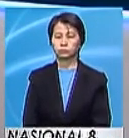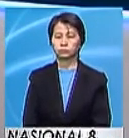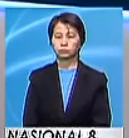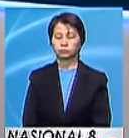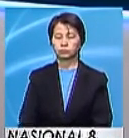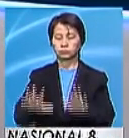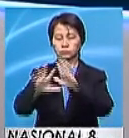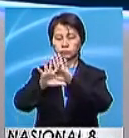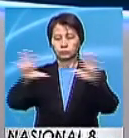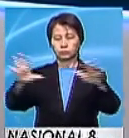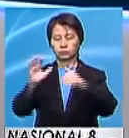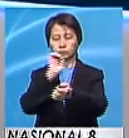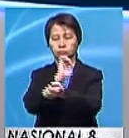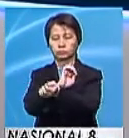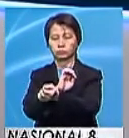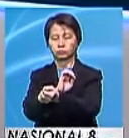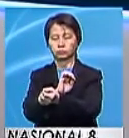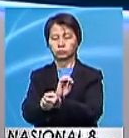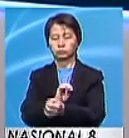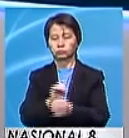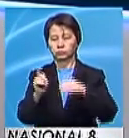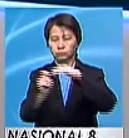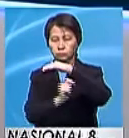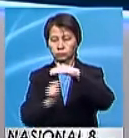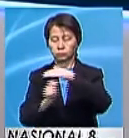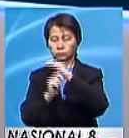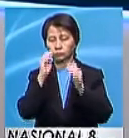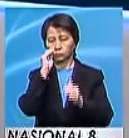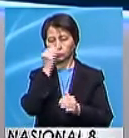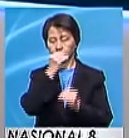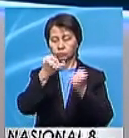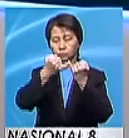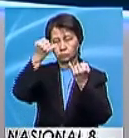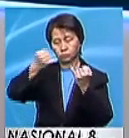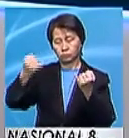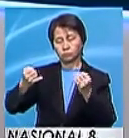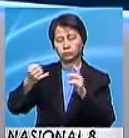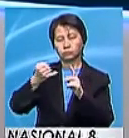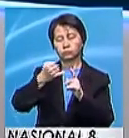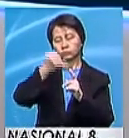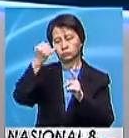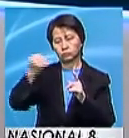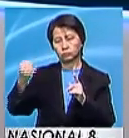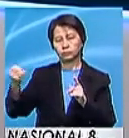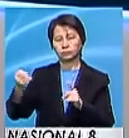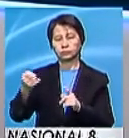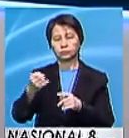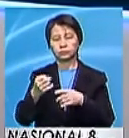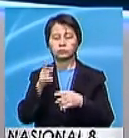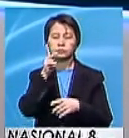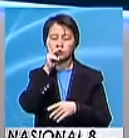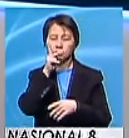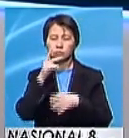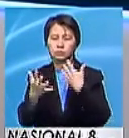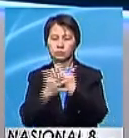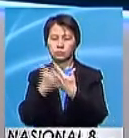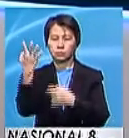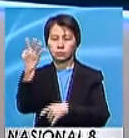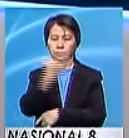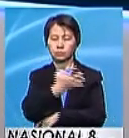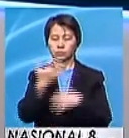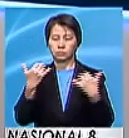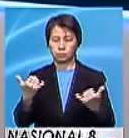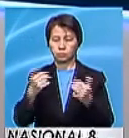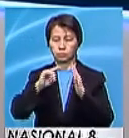Tempoh penahanan terhadap seorang pengasuh sebuah taskar di Taman Bunga Raya Jitra dilanjutkan kepada tahanan remand 4 hari bermula hari